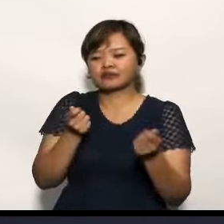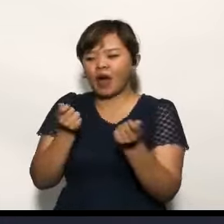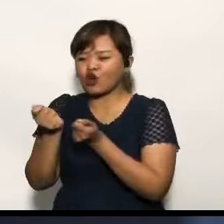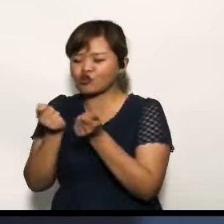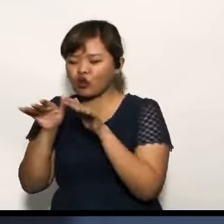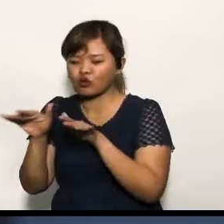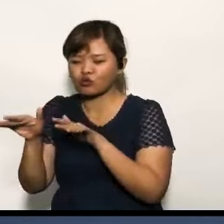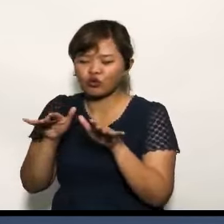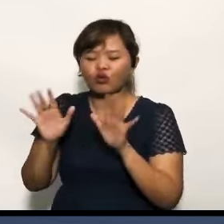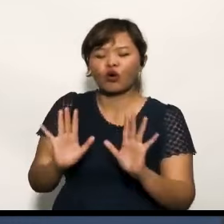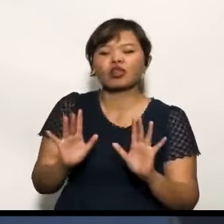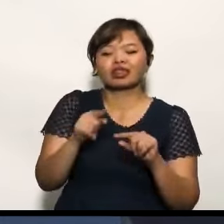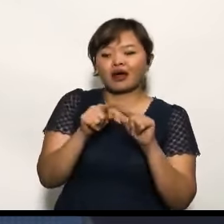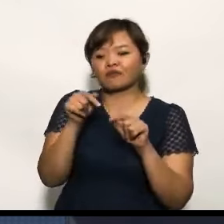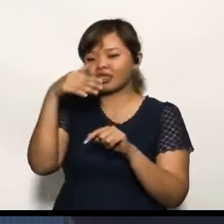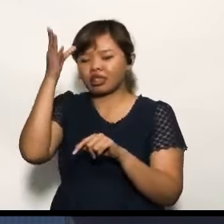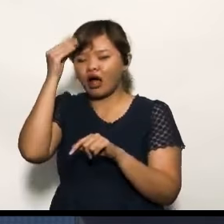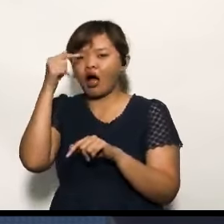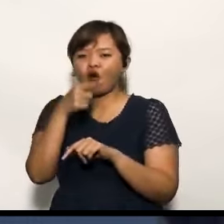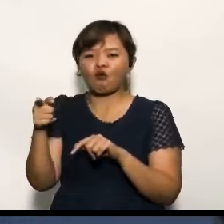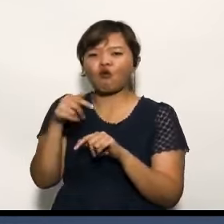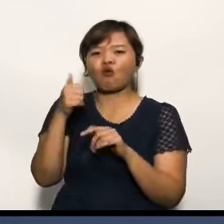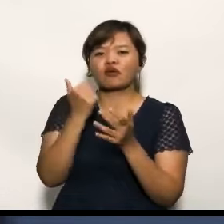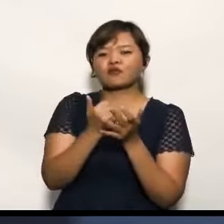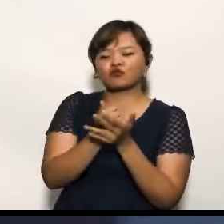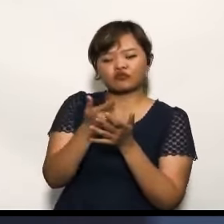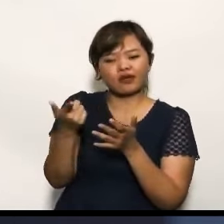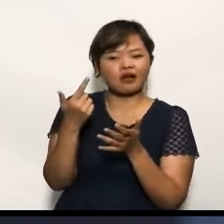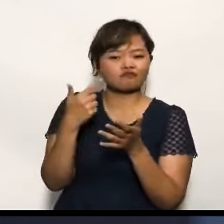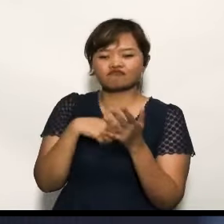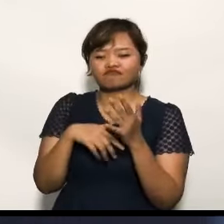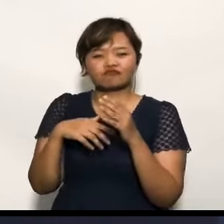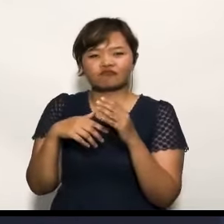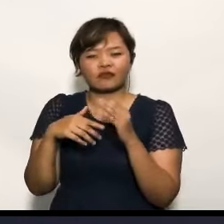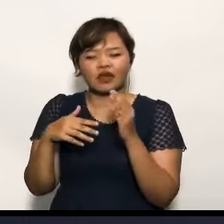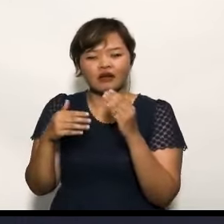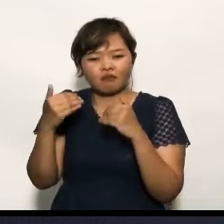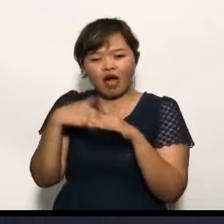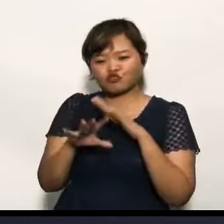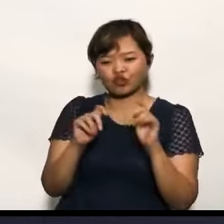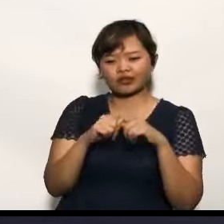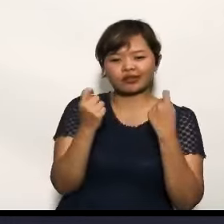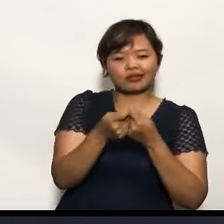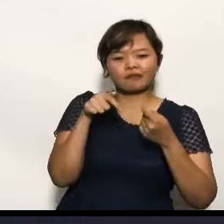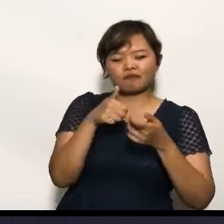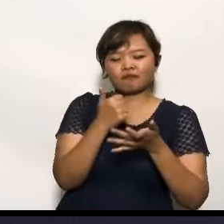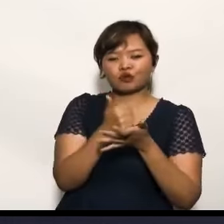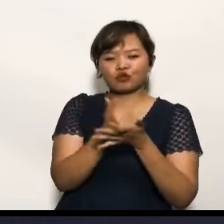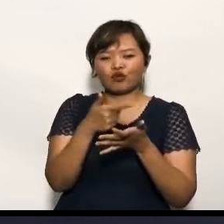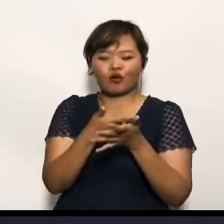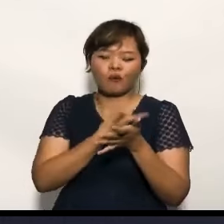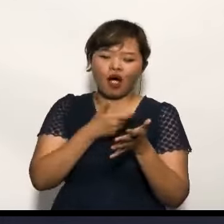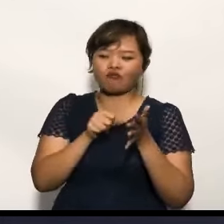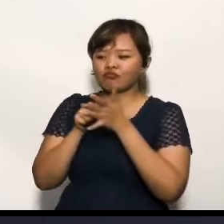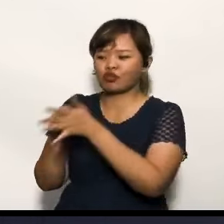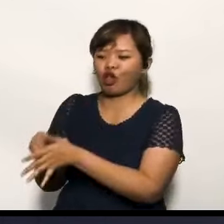aja. But do you know, saudara tahu bahwa you are part of that team yang